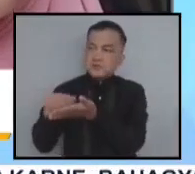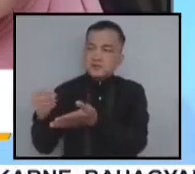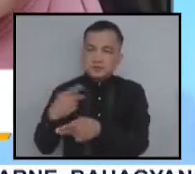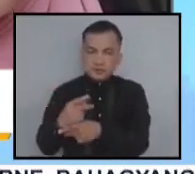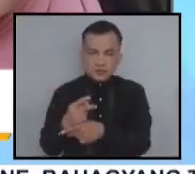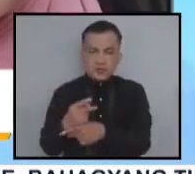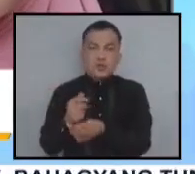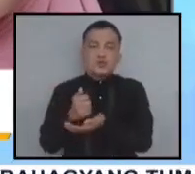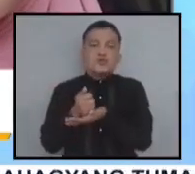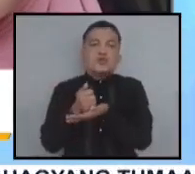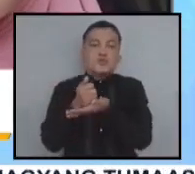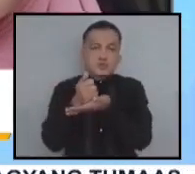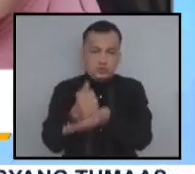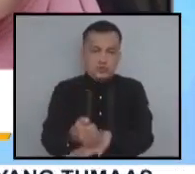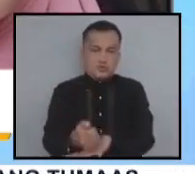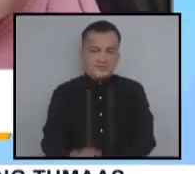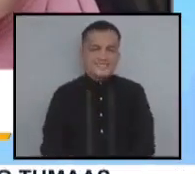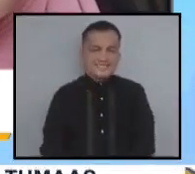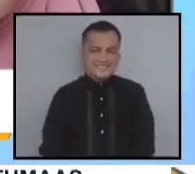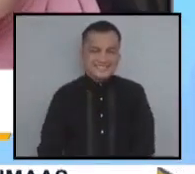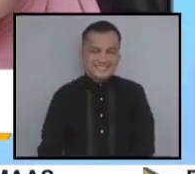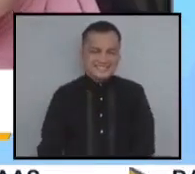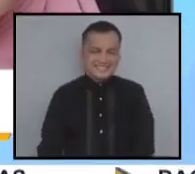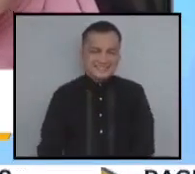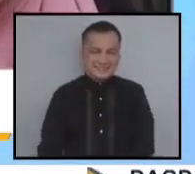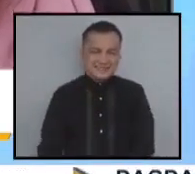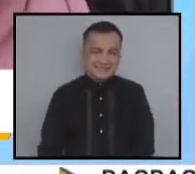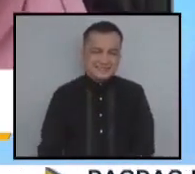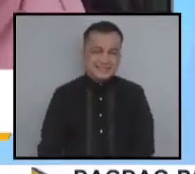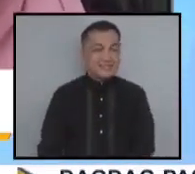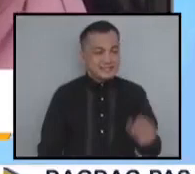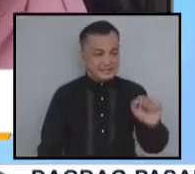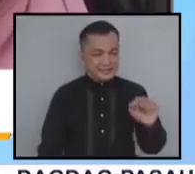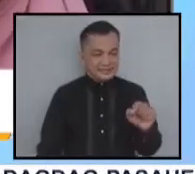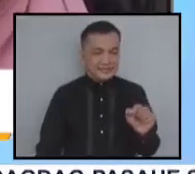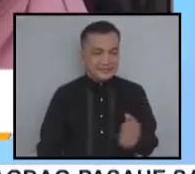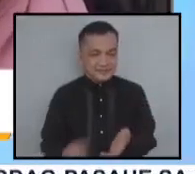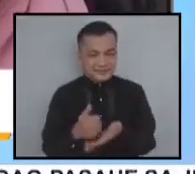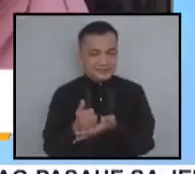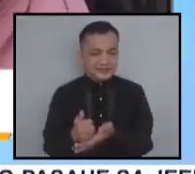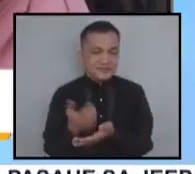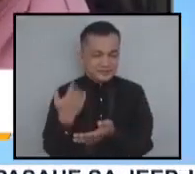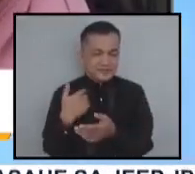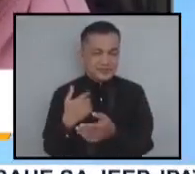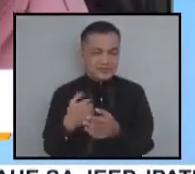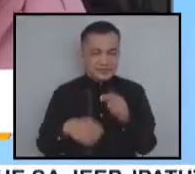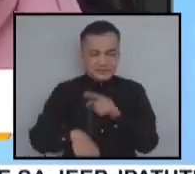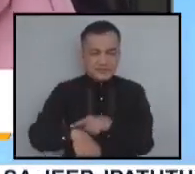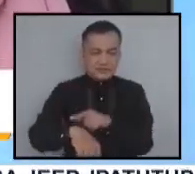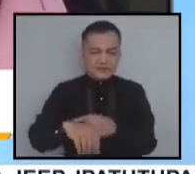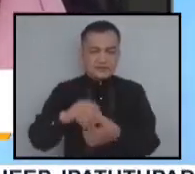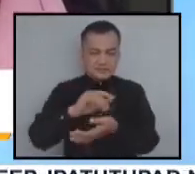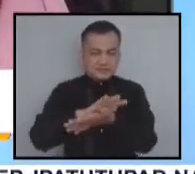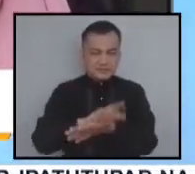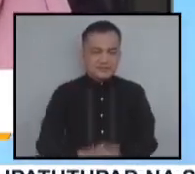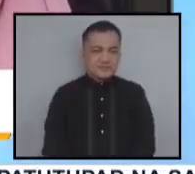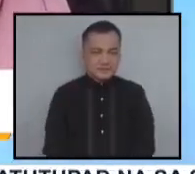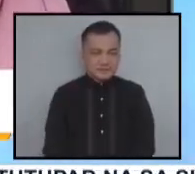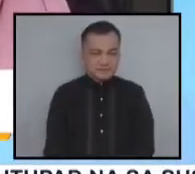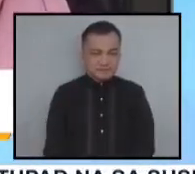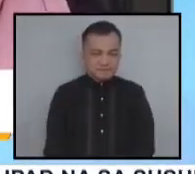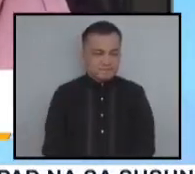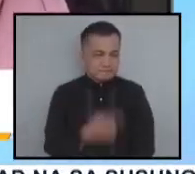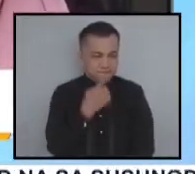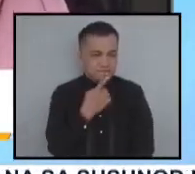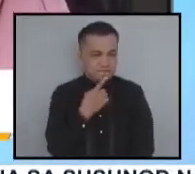tumutulong tayo yung sa mga daw, kababayan yung natin. Yung nga daw yung tumulong sa kanila nung panahon ng pandemya. Ma'am Salika, tell us your story at